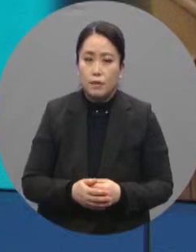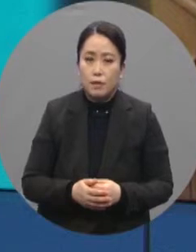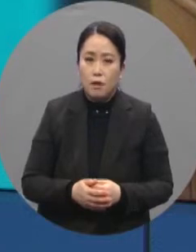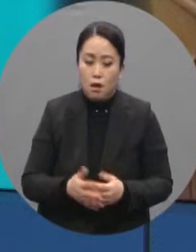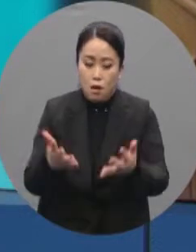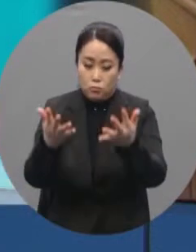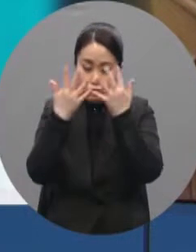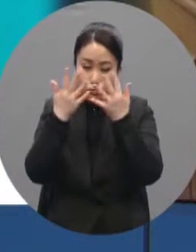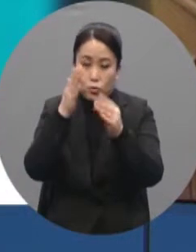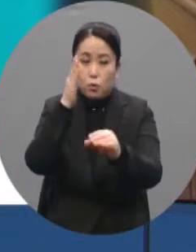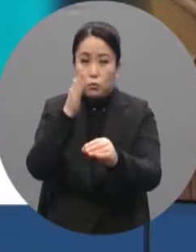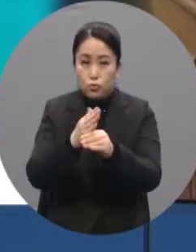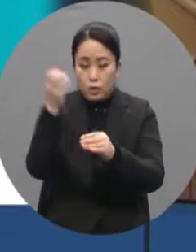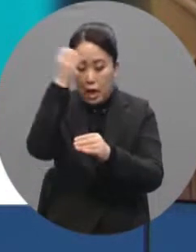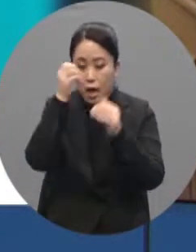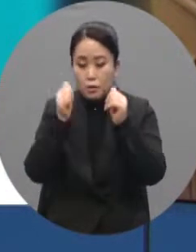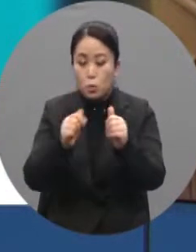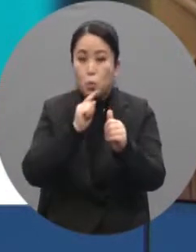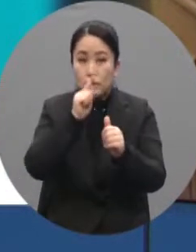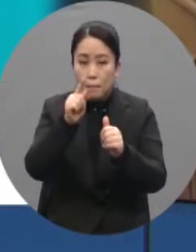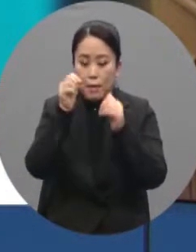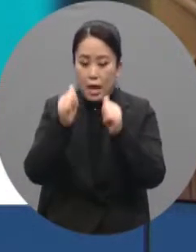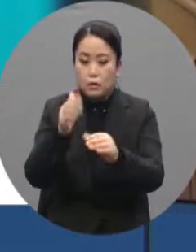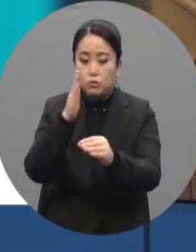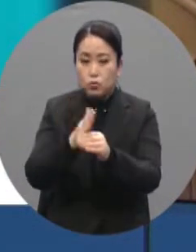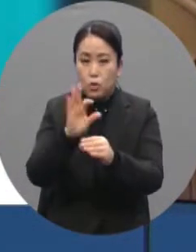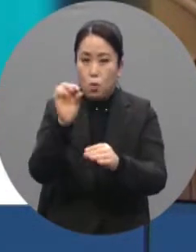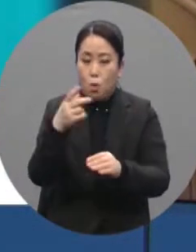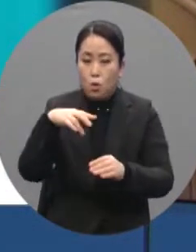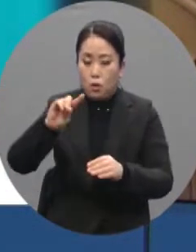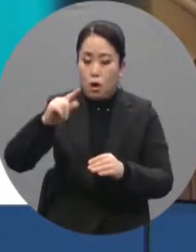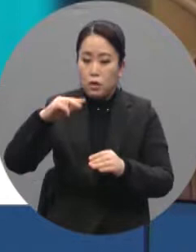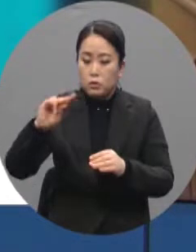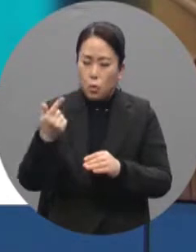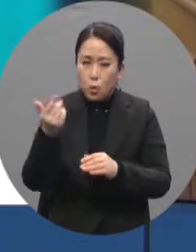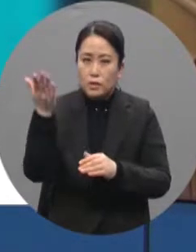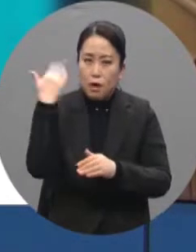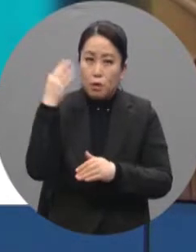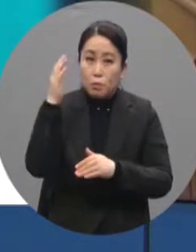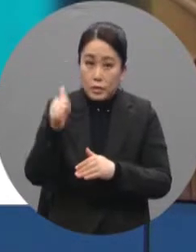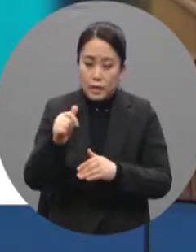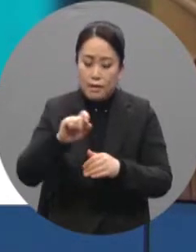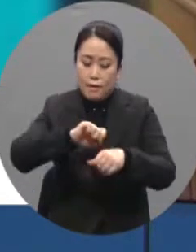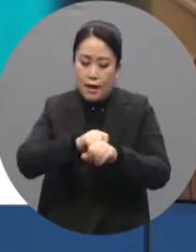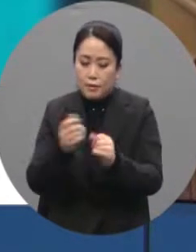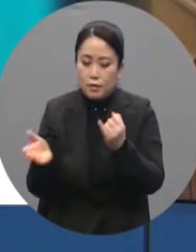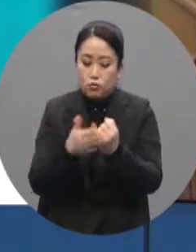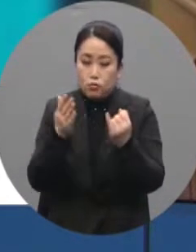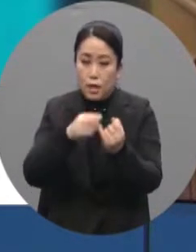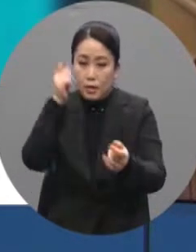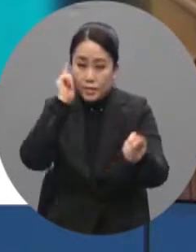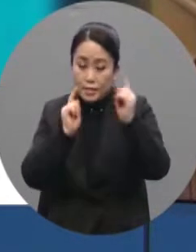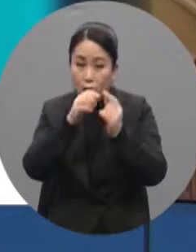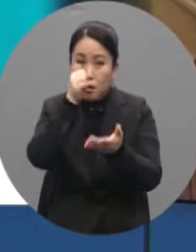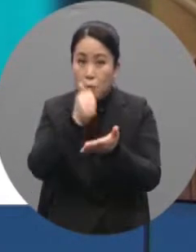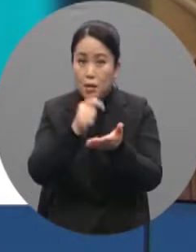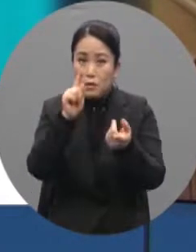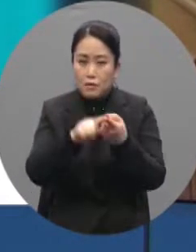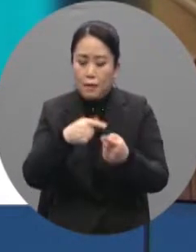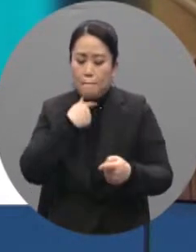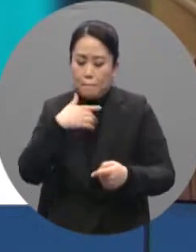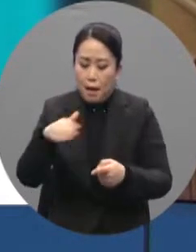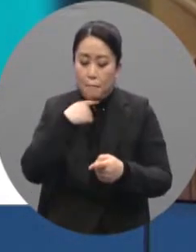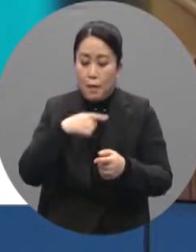구속 상태로 항소심 재판을 받고 있는 오가돈 전 부산시장이 줄곧 부인해 오던 강제추행 치상 혐의를 돌연 인정하고